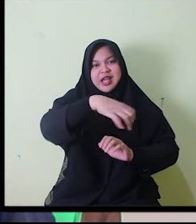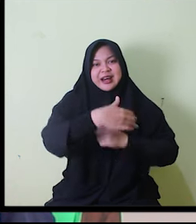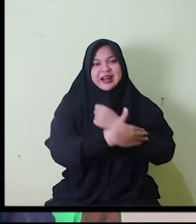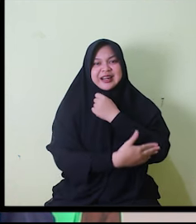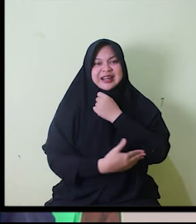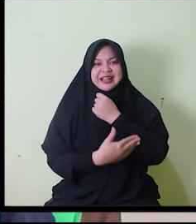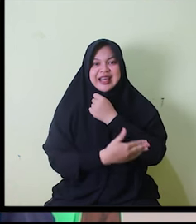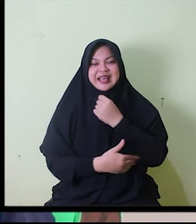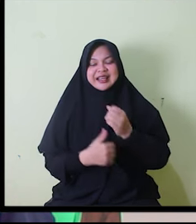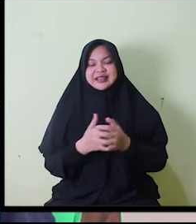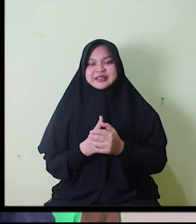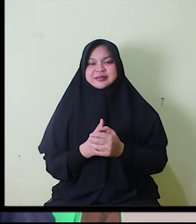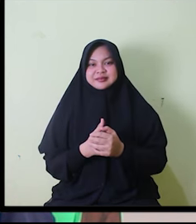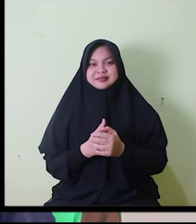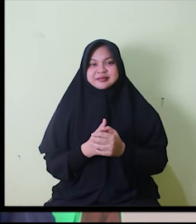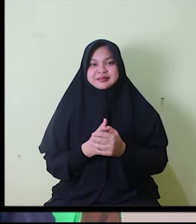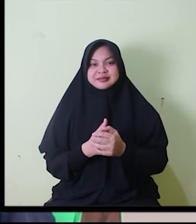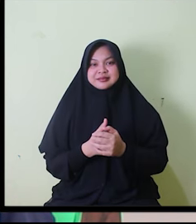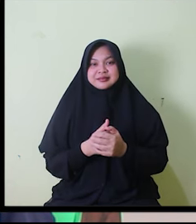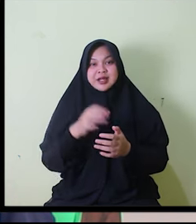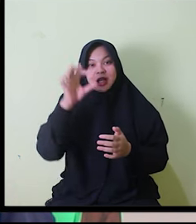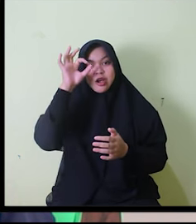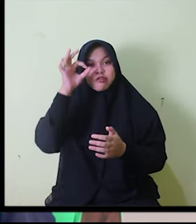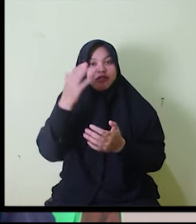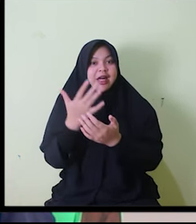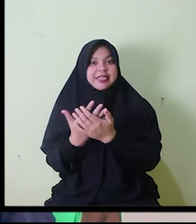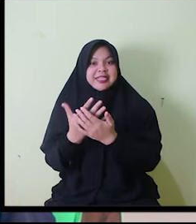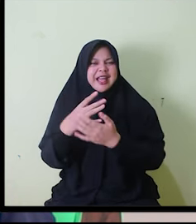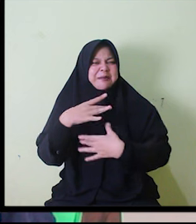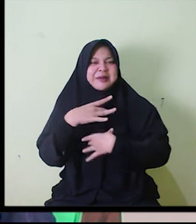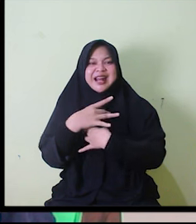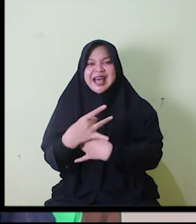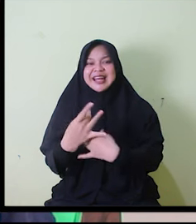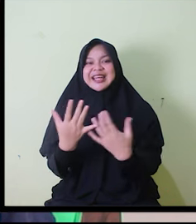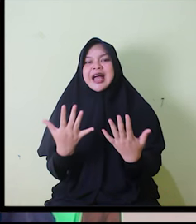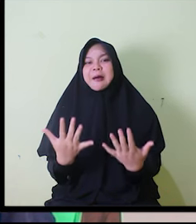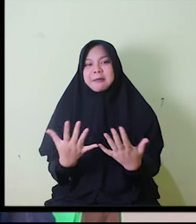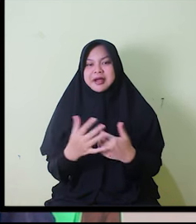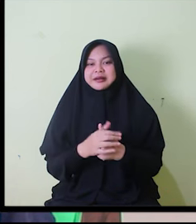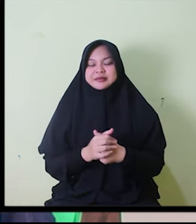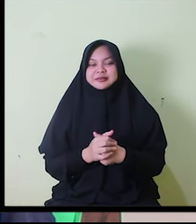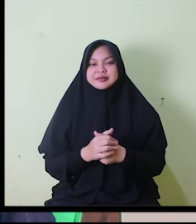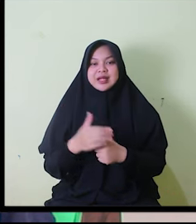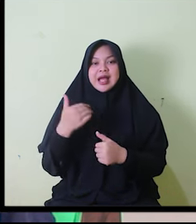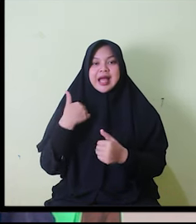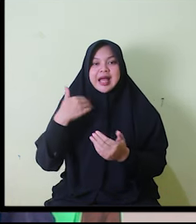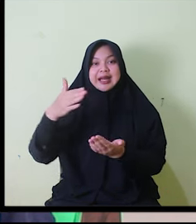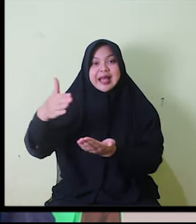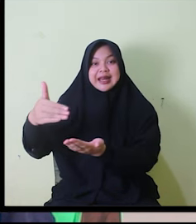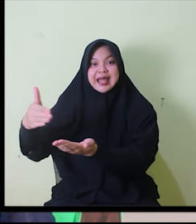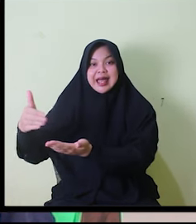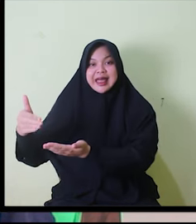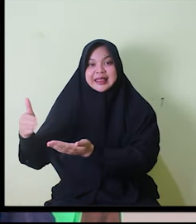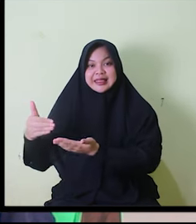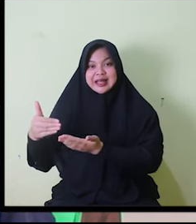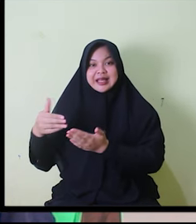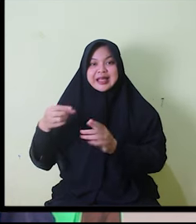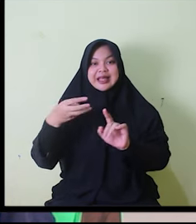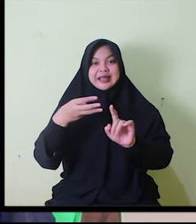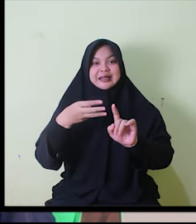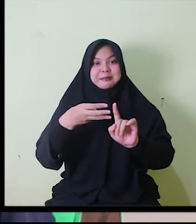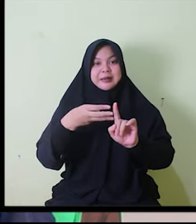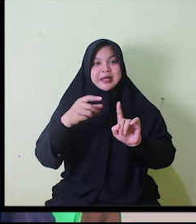gitu dan fakta yang menarik lagi ini ya Iya ada data dari bpkd kemarin